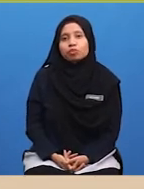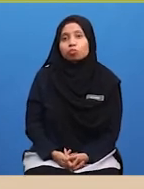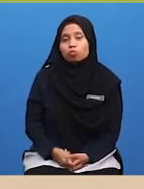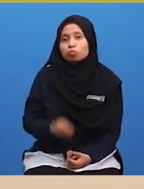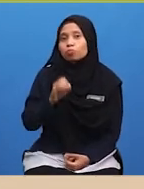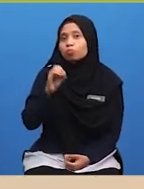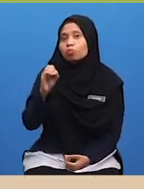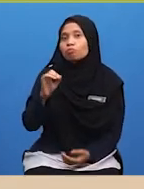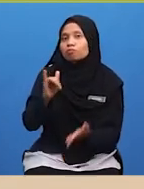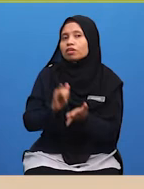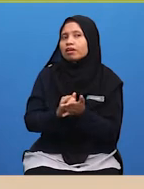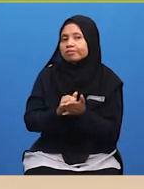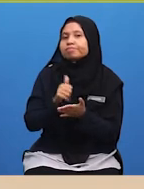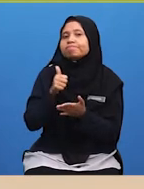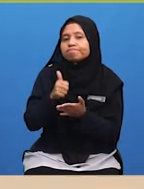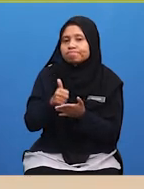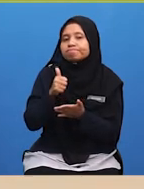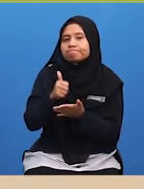Oh, begitu rupanya.